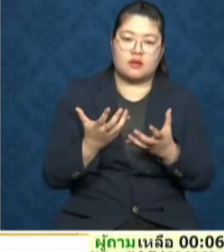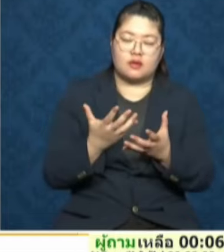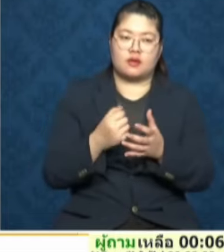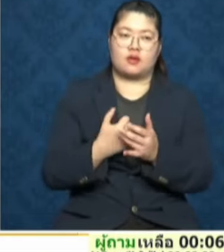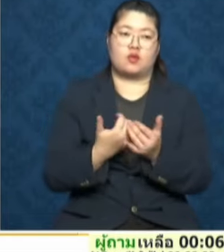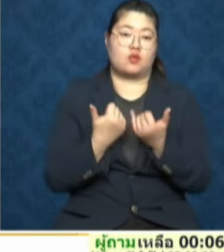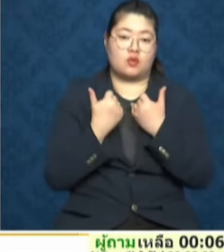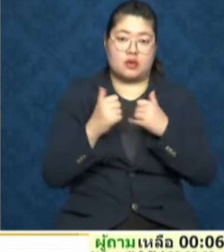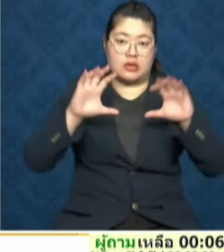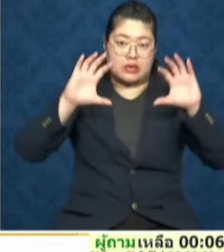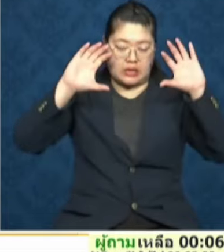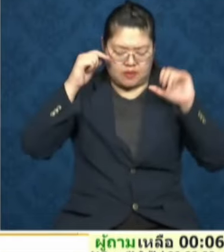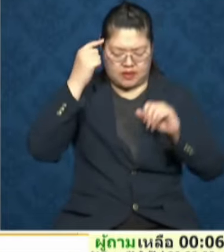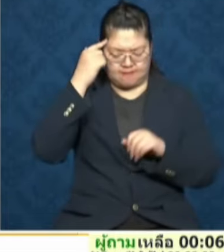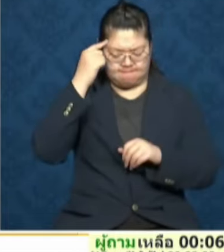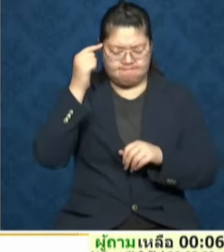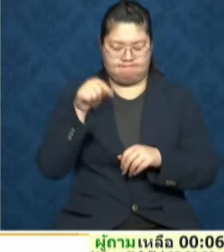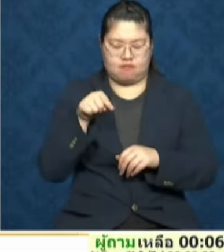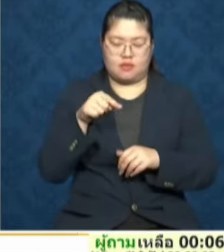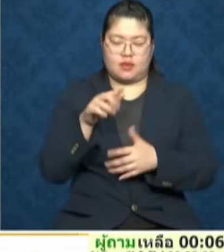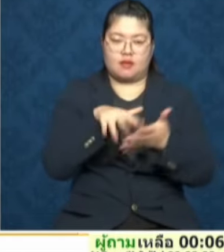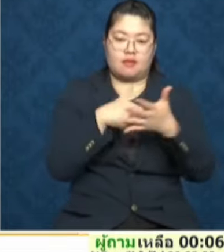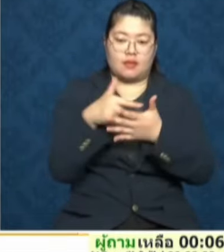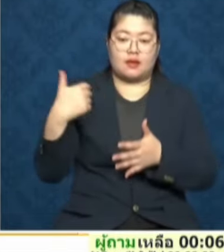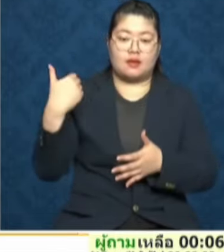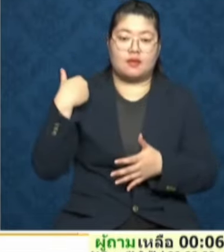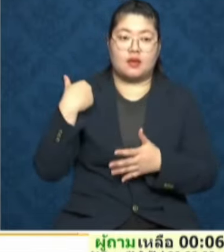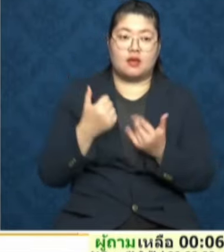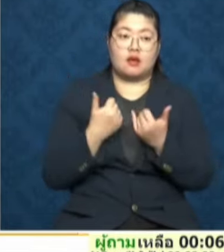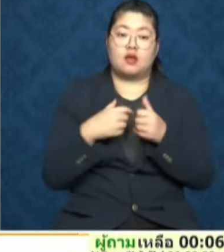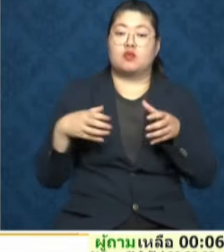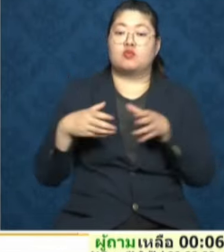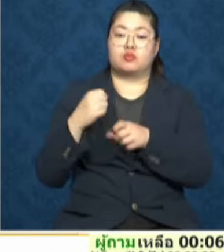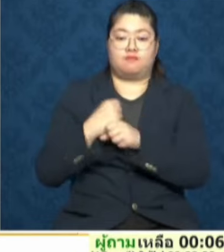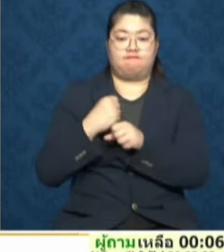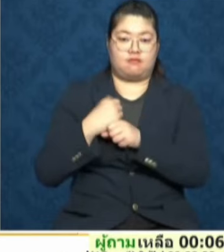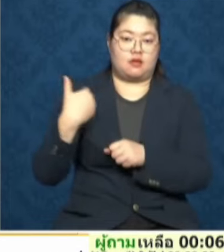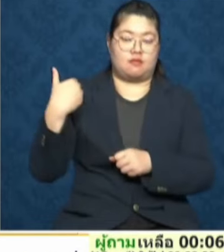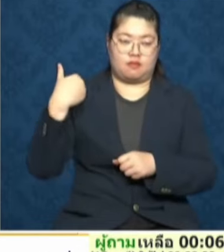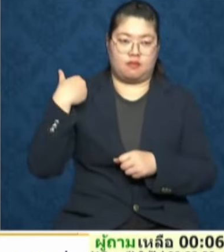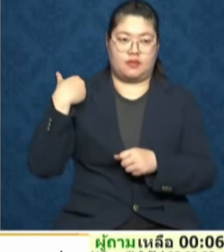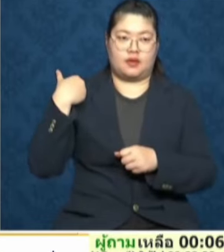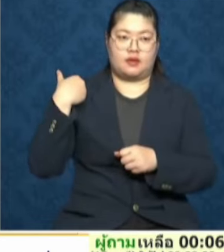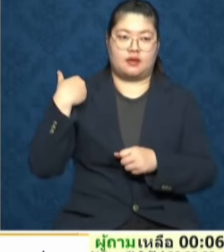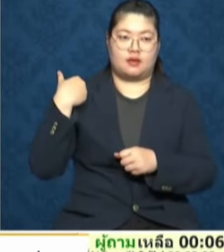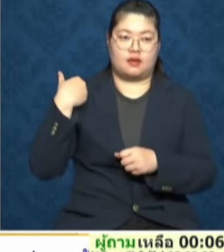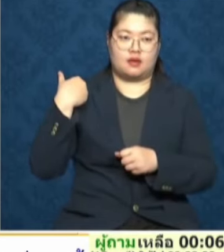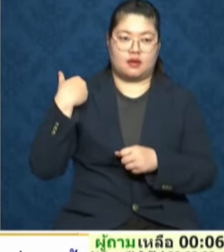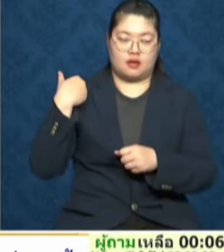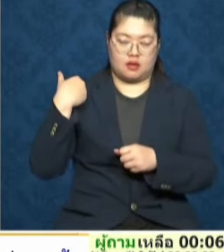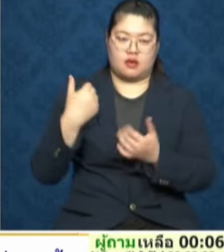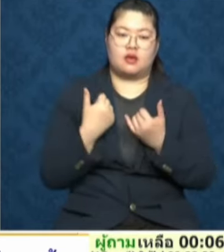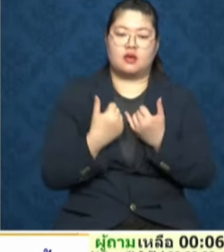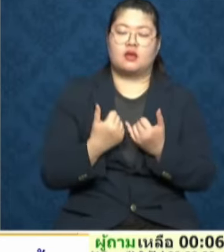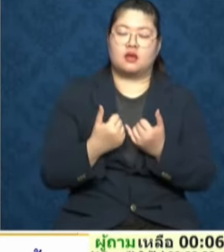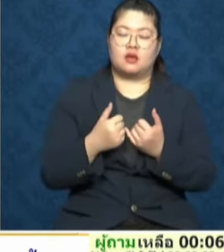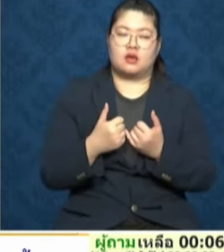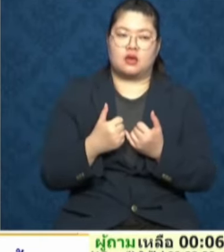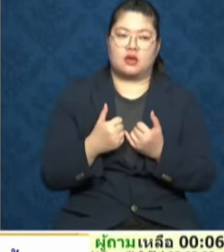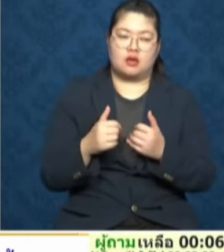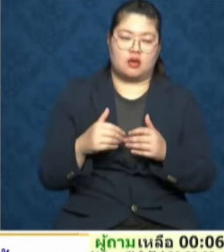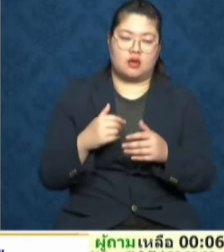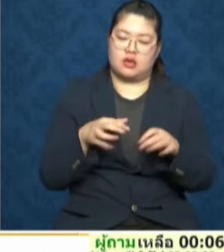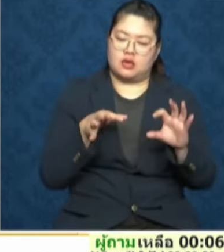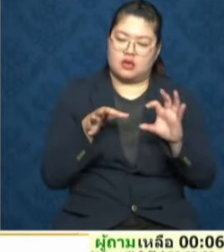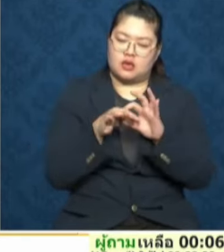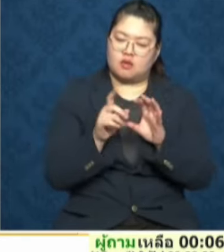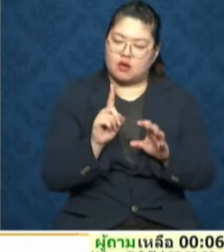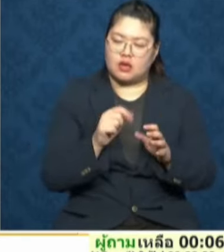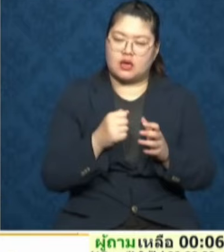าง